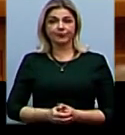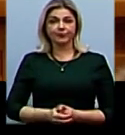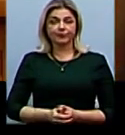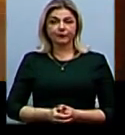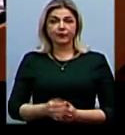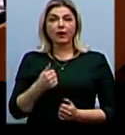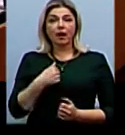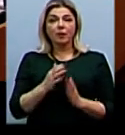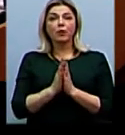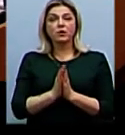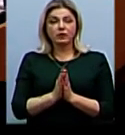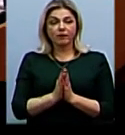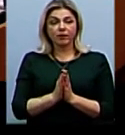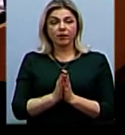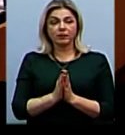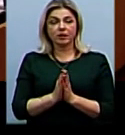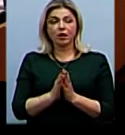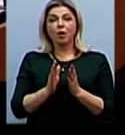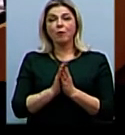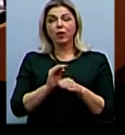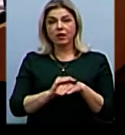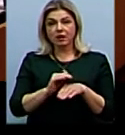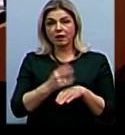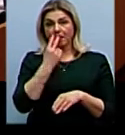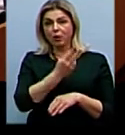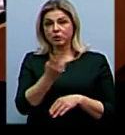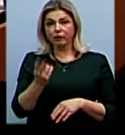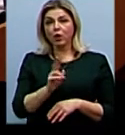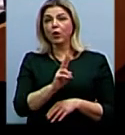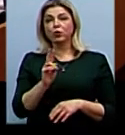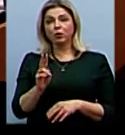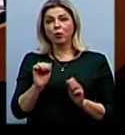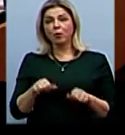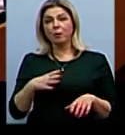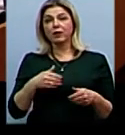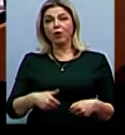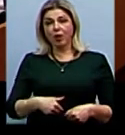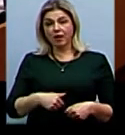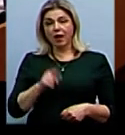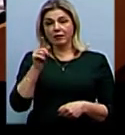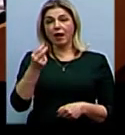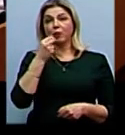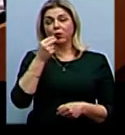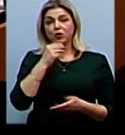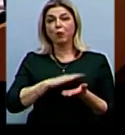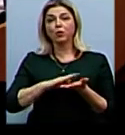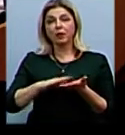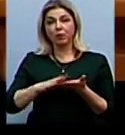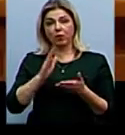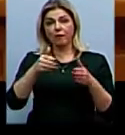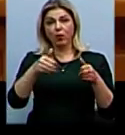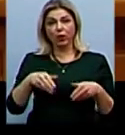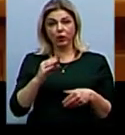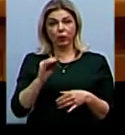Я просив би апарат Ради, будь ласка, вийдіть, подивіться, може хтось зголоднів і там споживає бутерброди в коридорі,